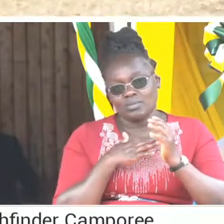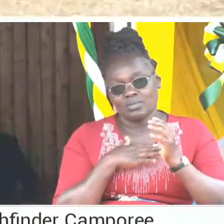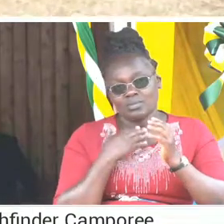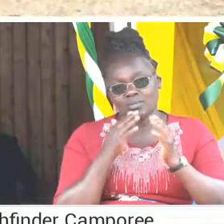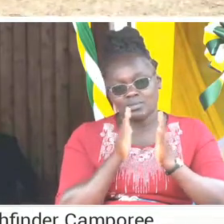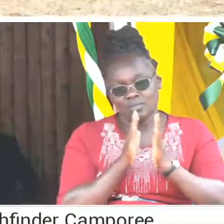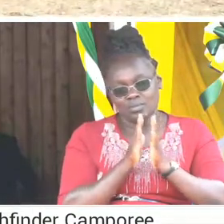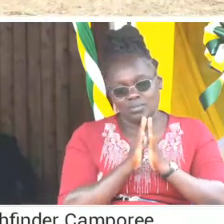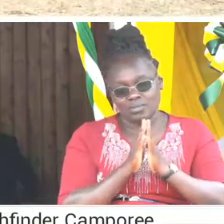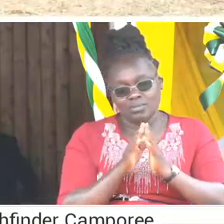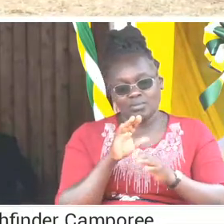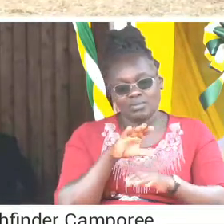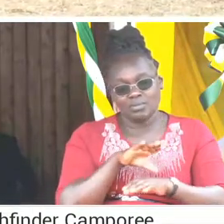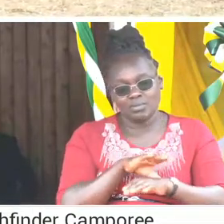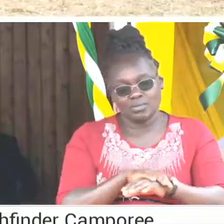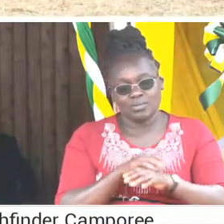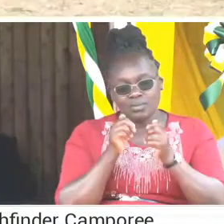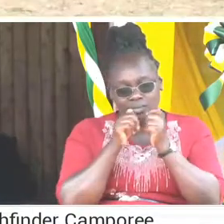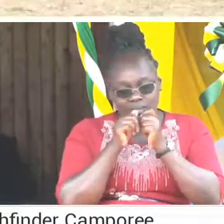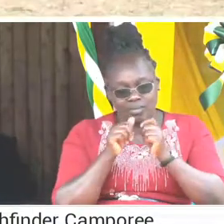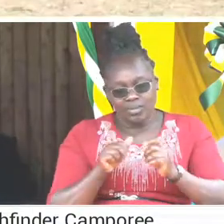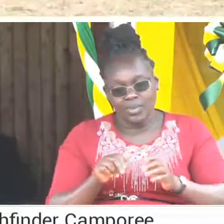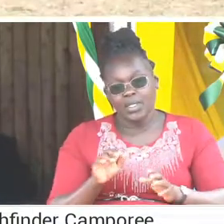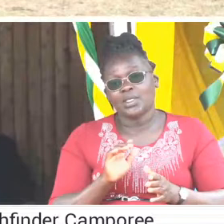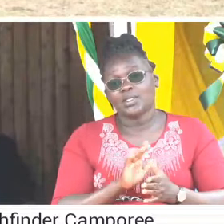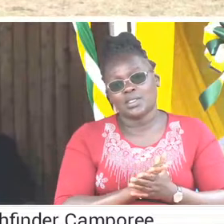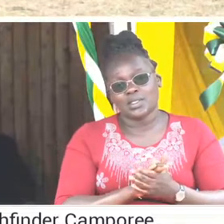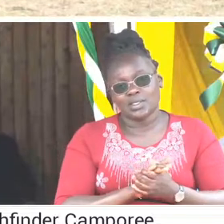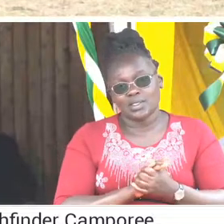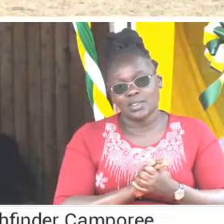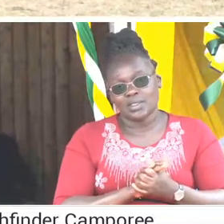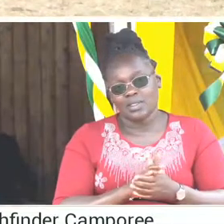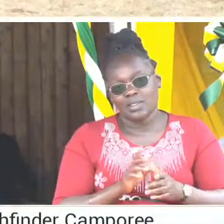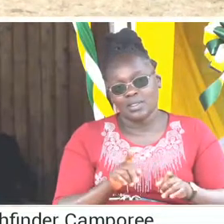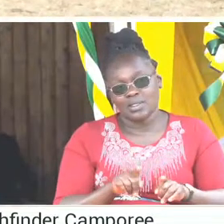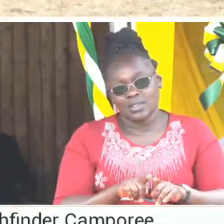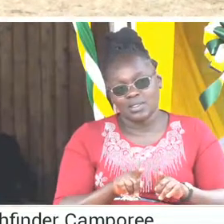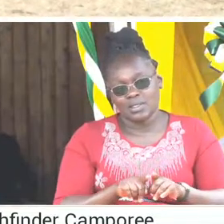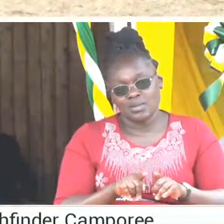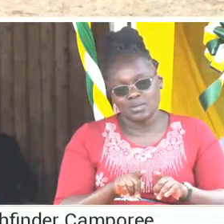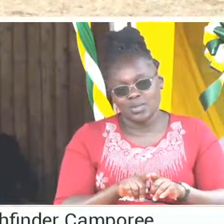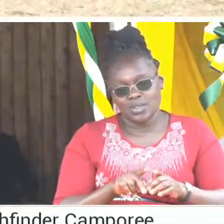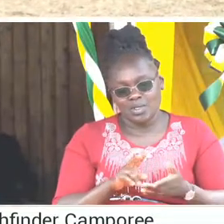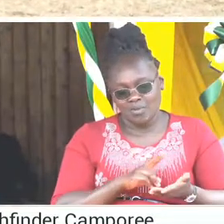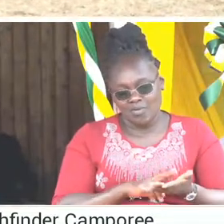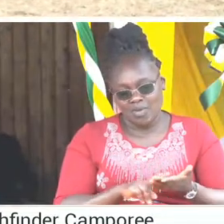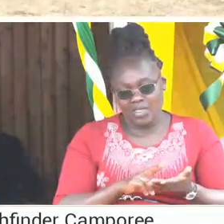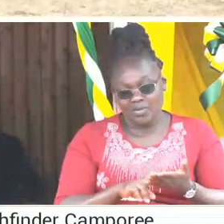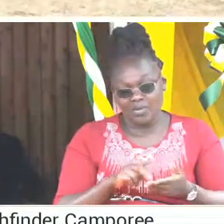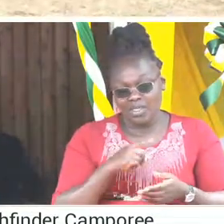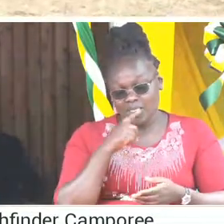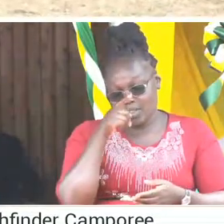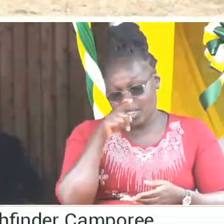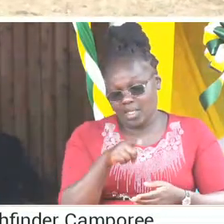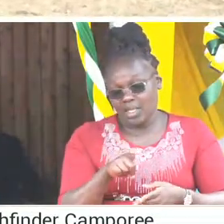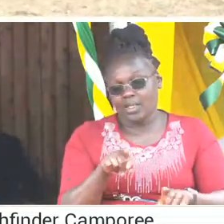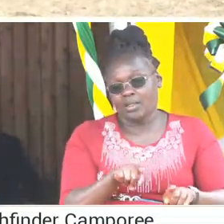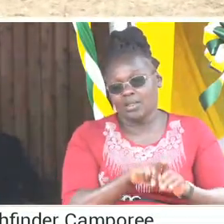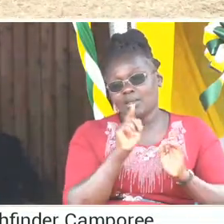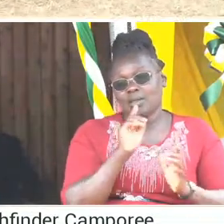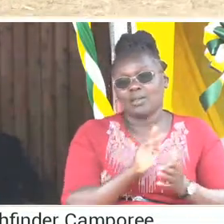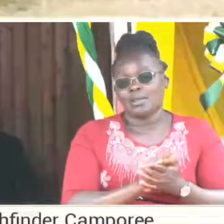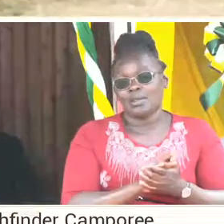nipate baba. Na tutakasema John 14:15. If you love me, keep my